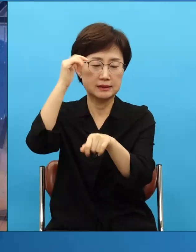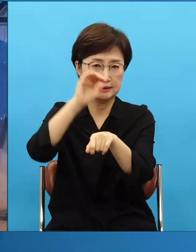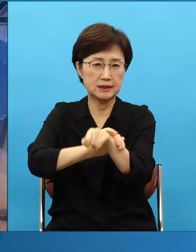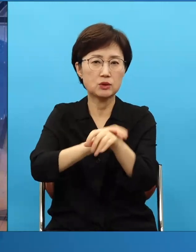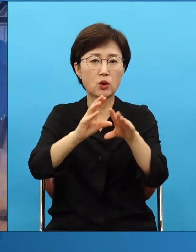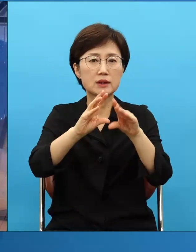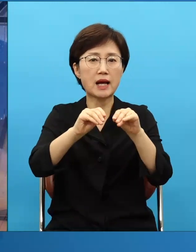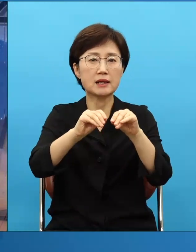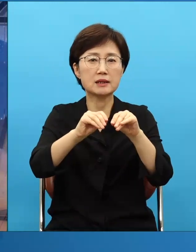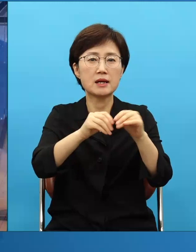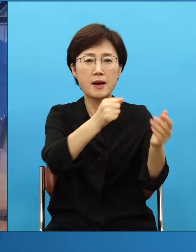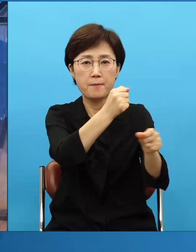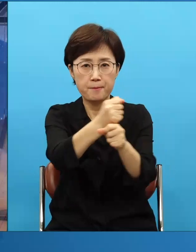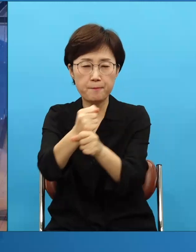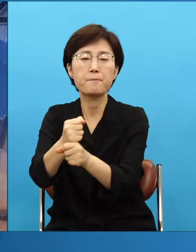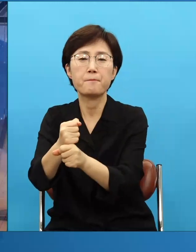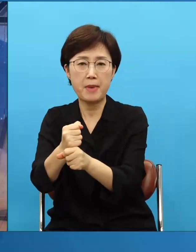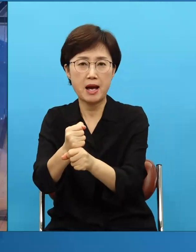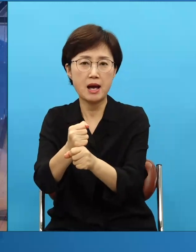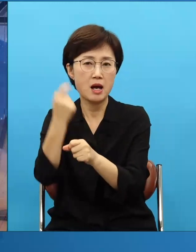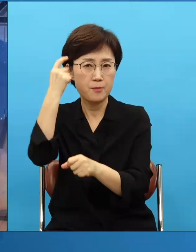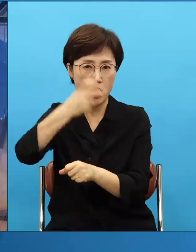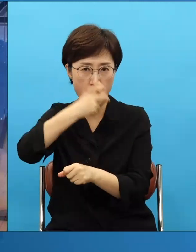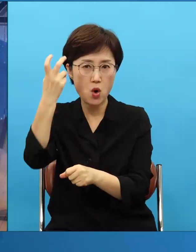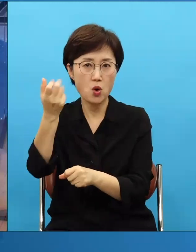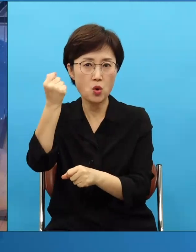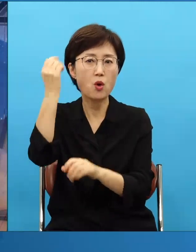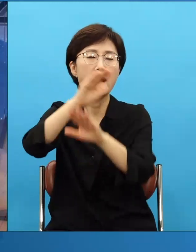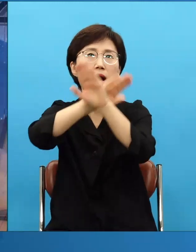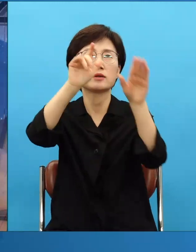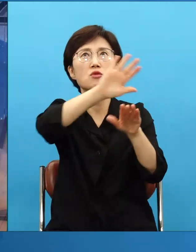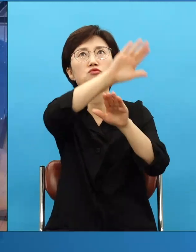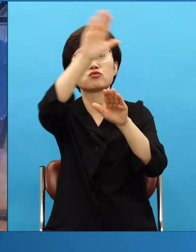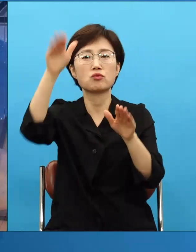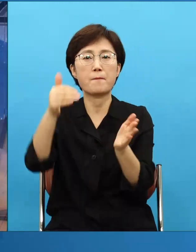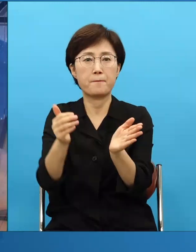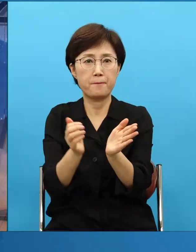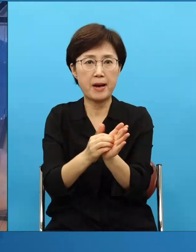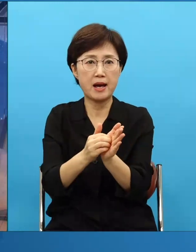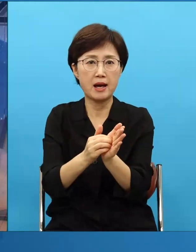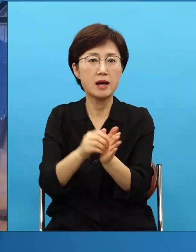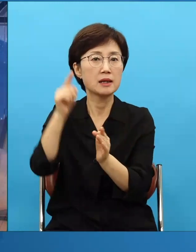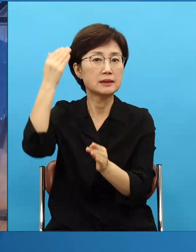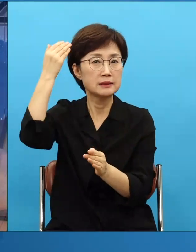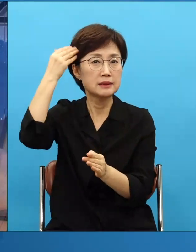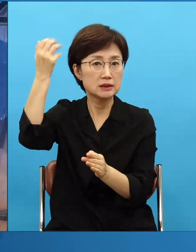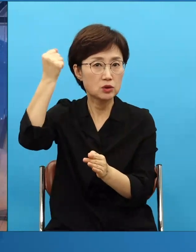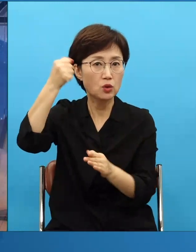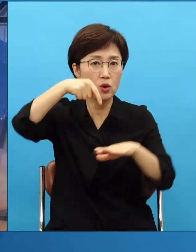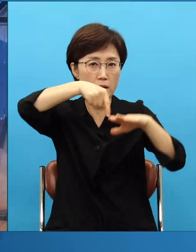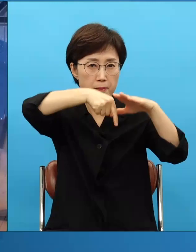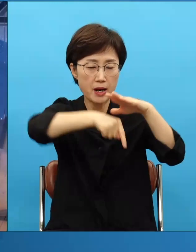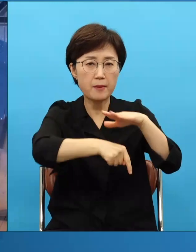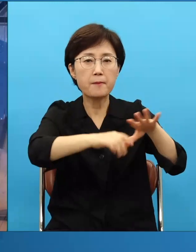여호와께서는 지혜로 땅을 털을 놓으셨으며 명철로 하늘을 견고히 세우셨고